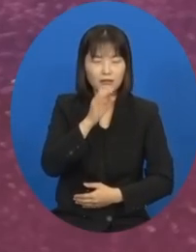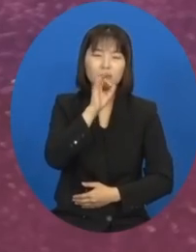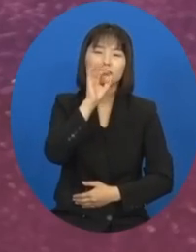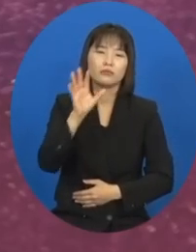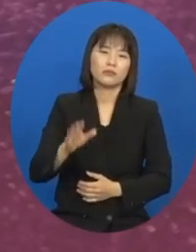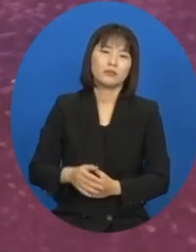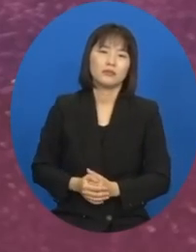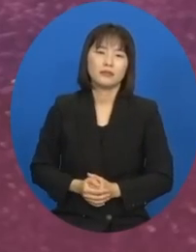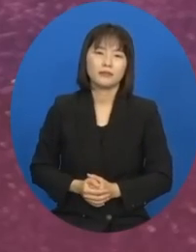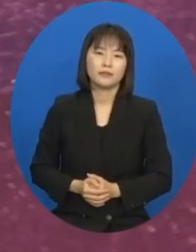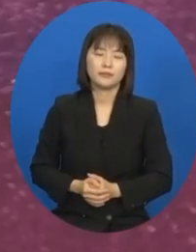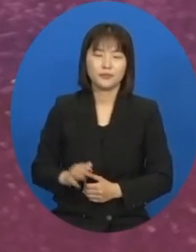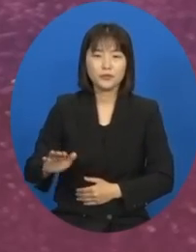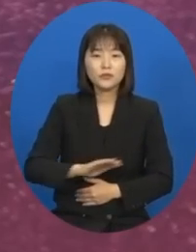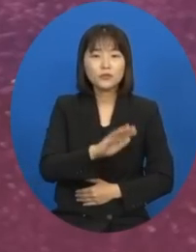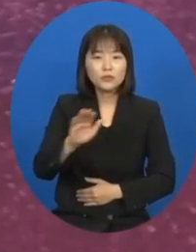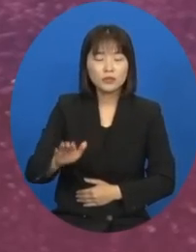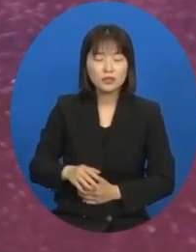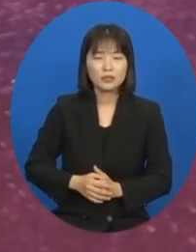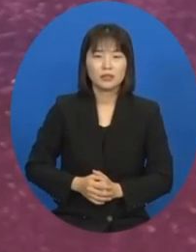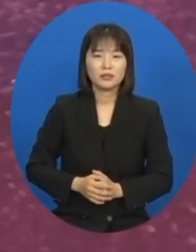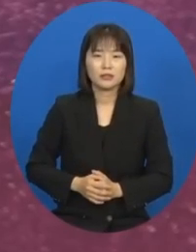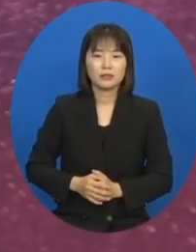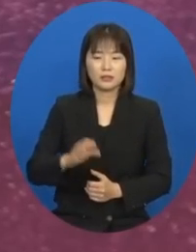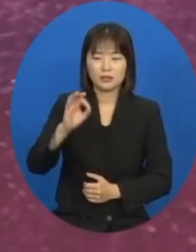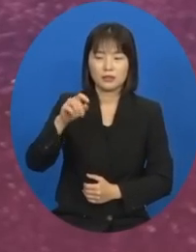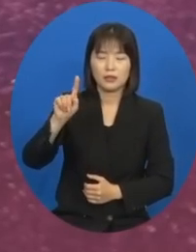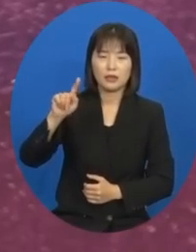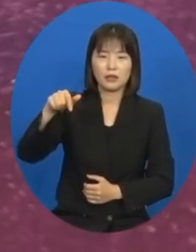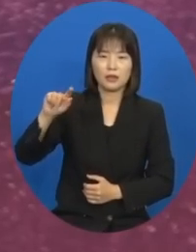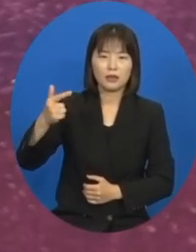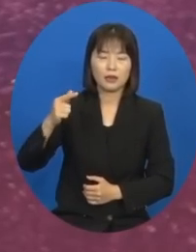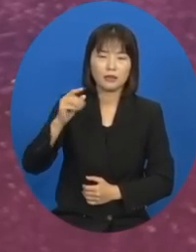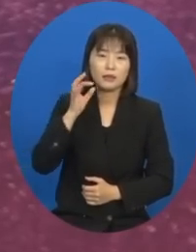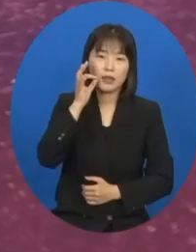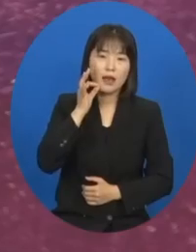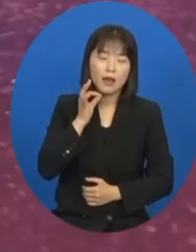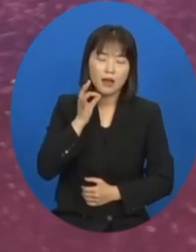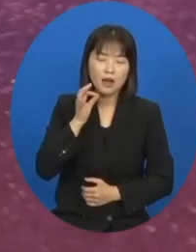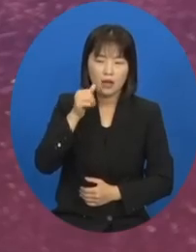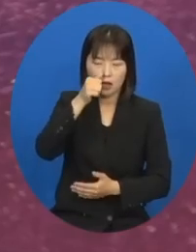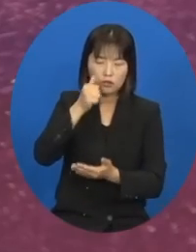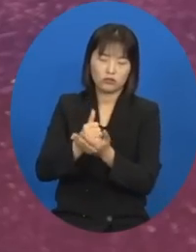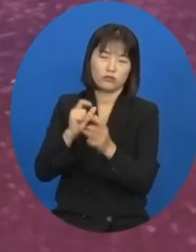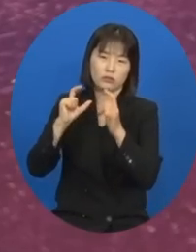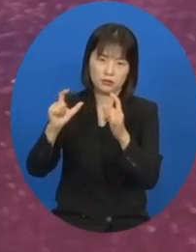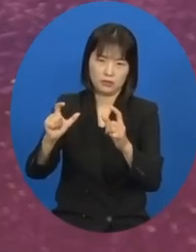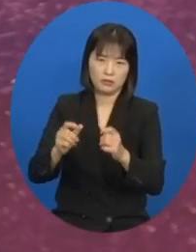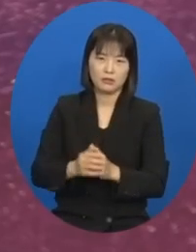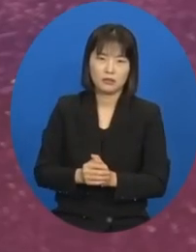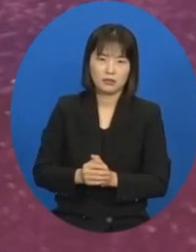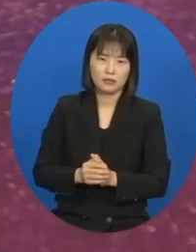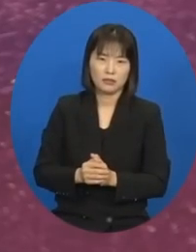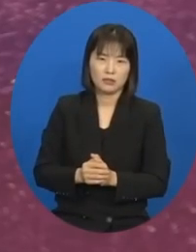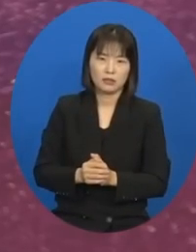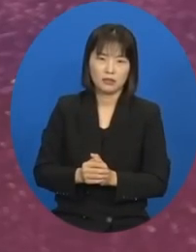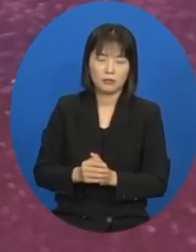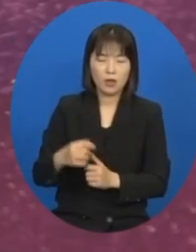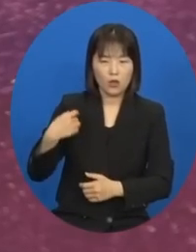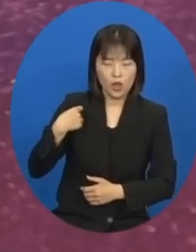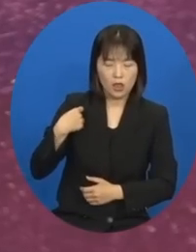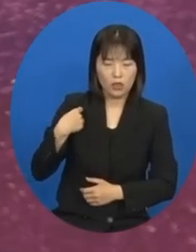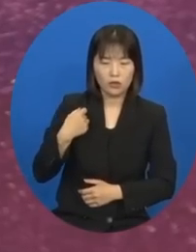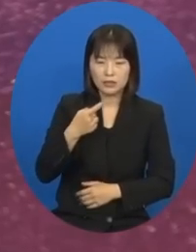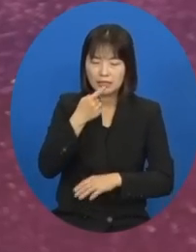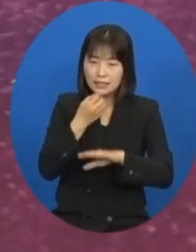우리가 아간을 정죄하죠 그런데 신할 산에 외투 한번 또 은금 덩어리 훔친